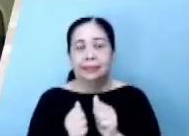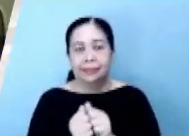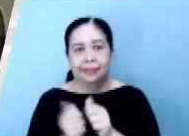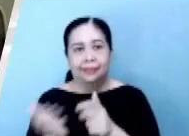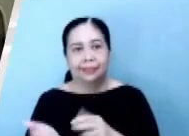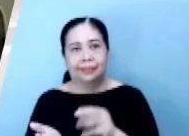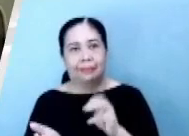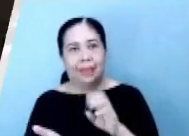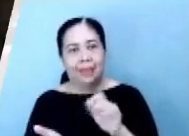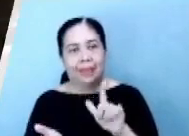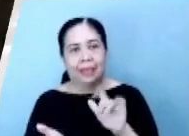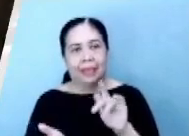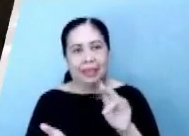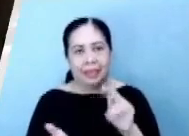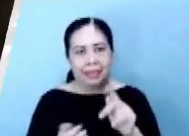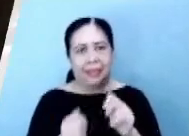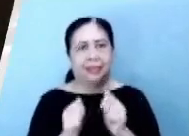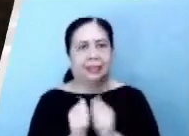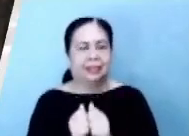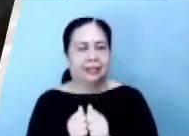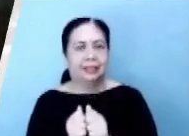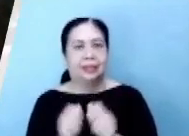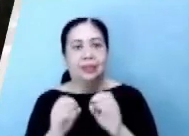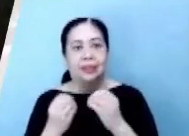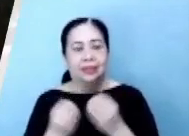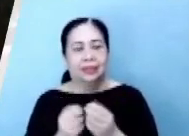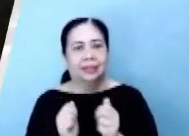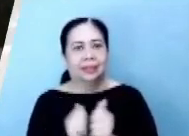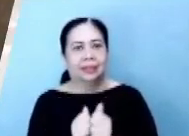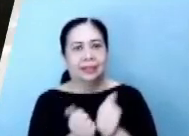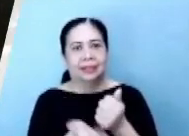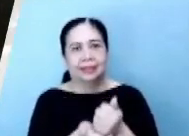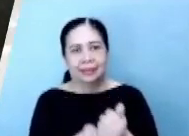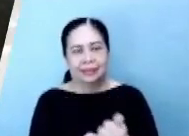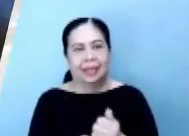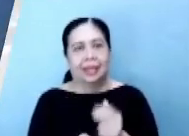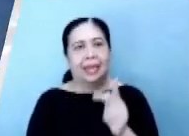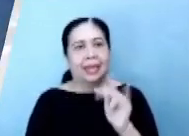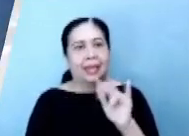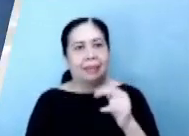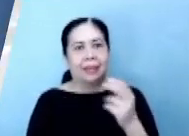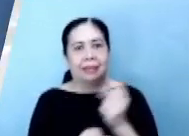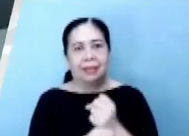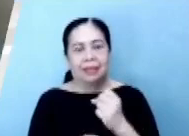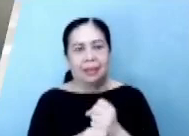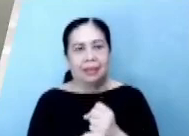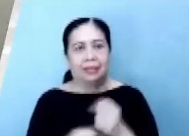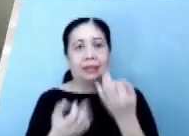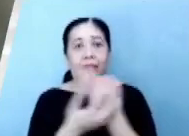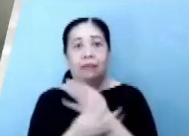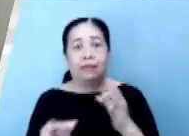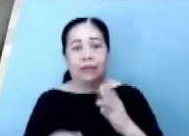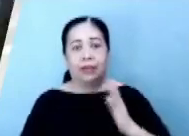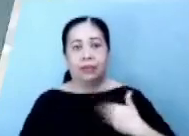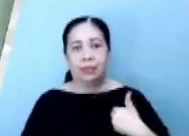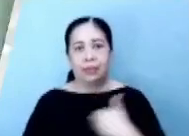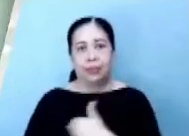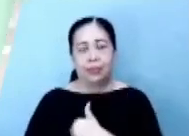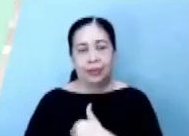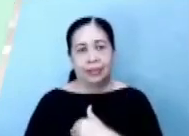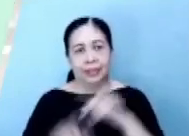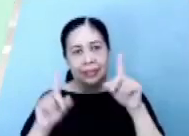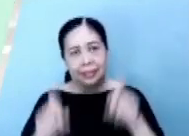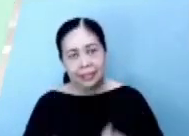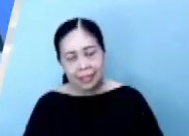Laboratory Incorporated, handog natin sa Keeping Makers ang libreng breast examination, pap smear,